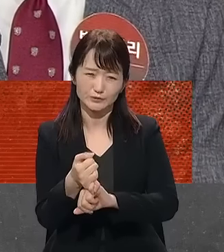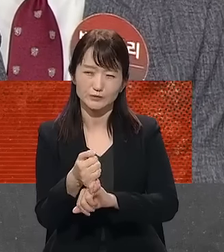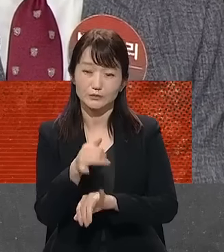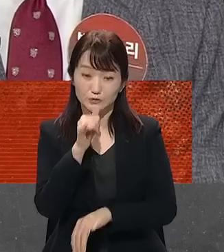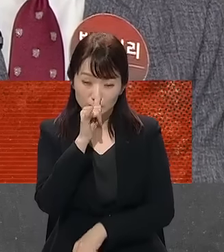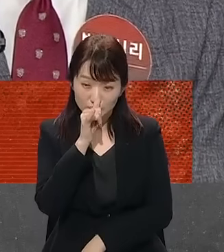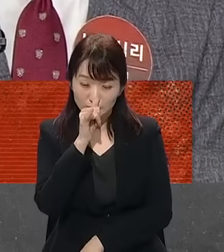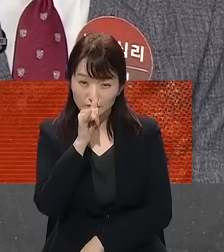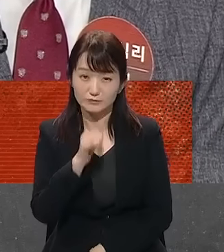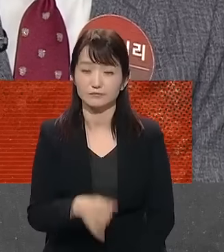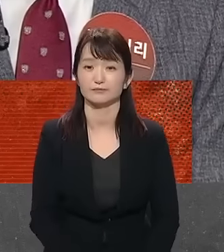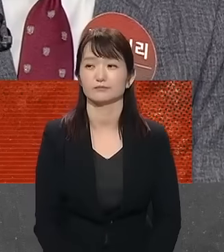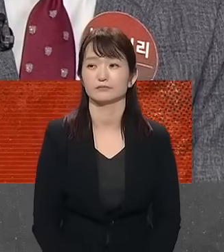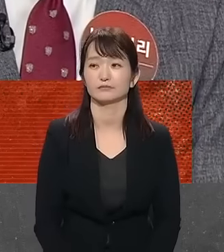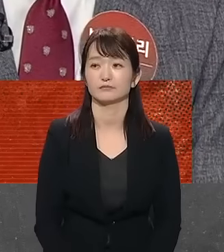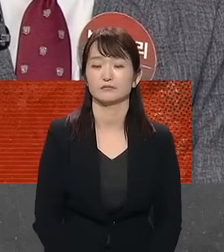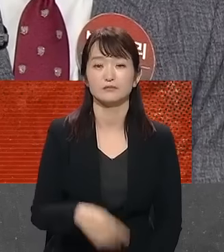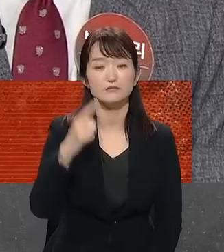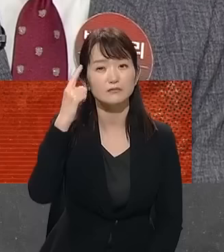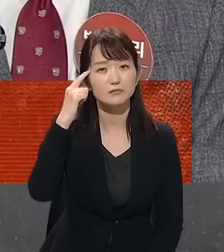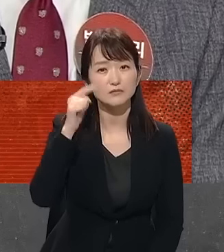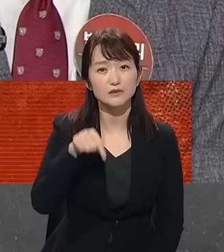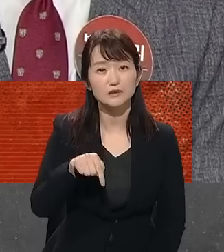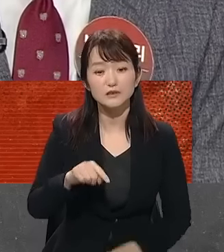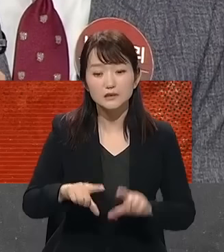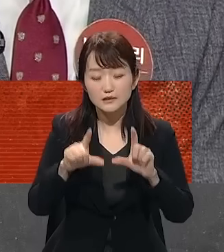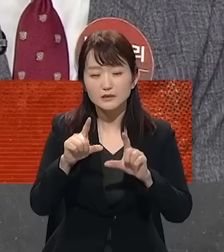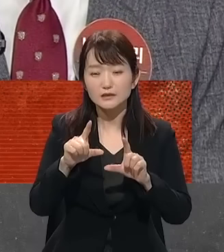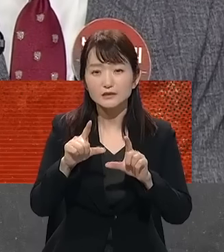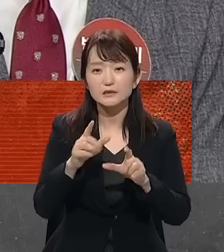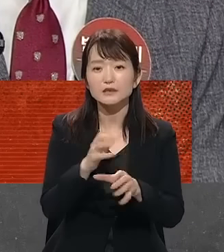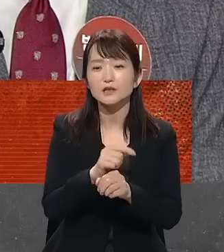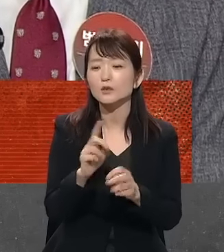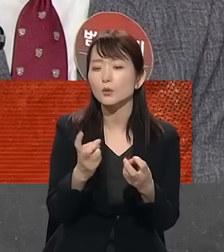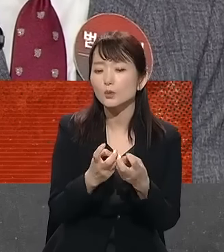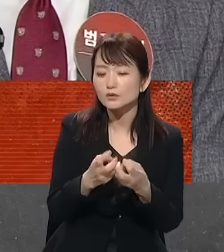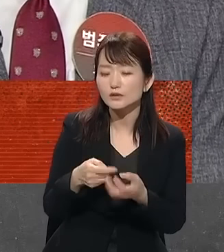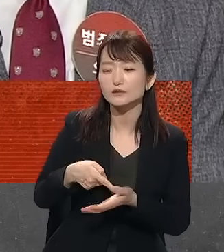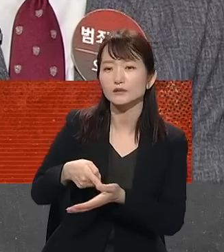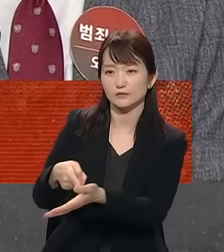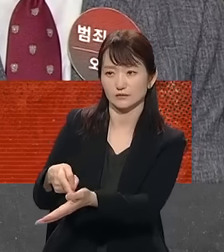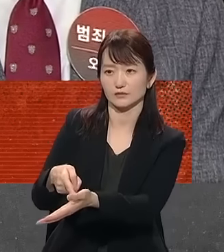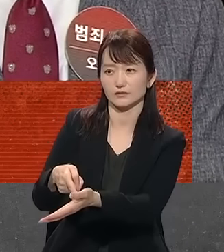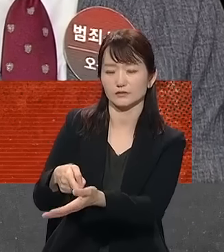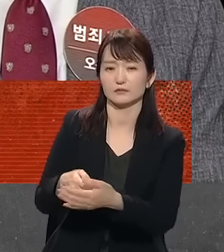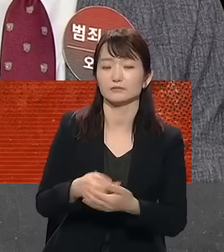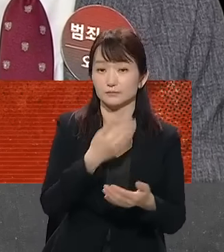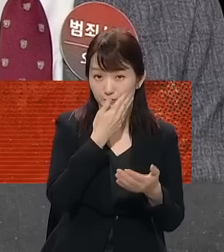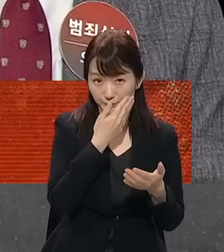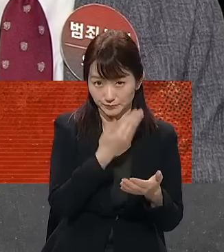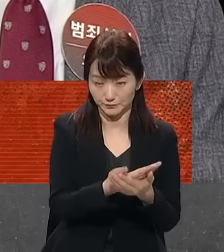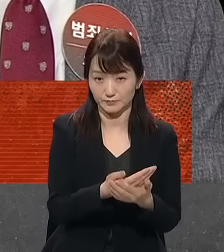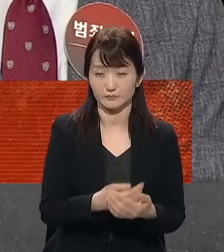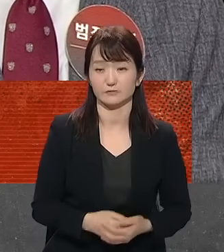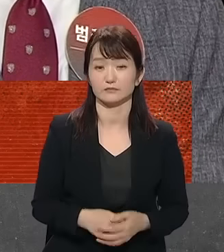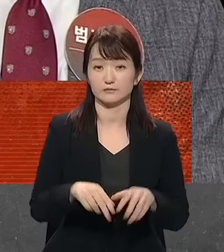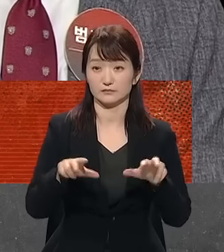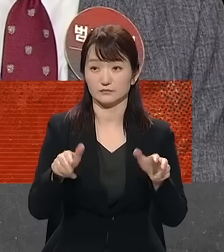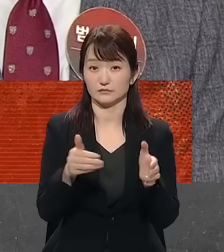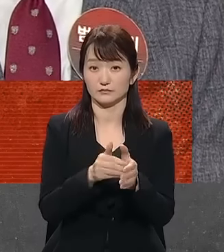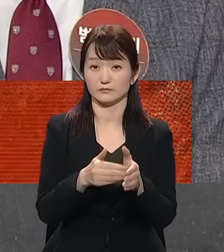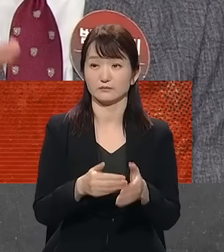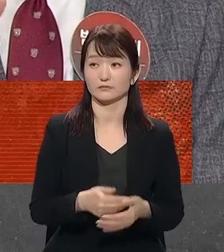얘기를 갖다가 할 수 있는 것이죠 왜냐하면 이날이 어떠냐고 제의를 했기 때문에 그런데 중요한 것은 지금까지